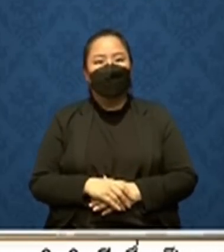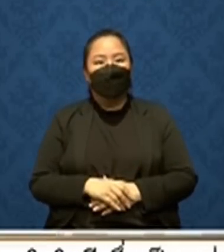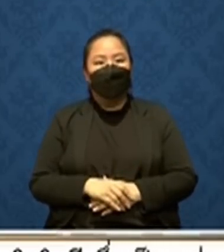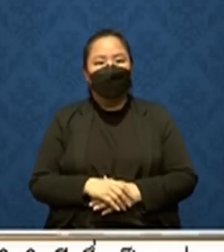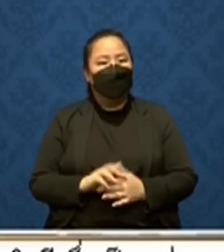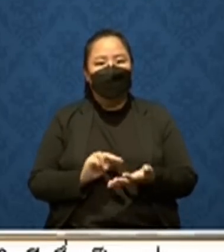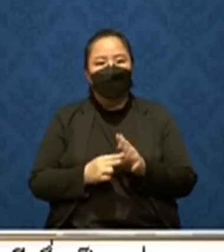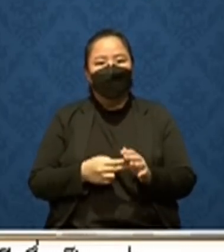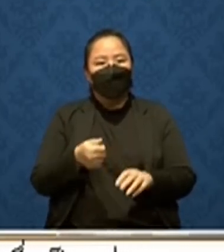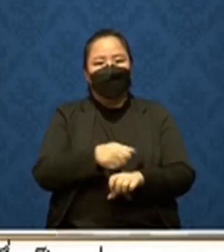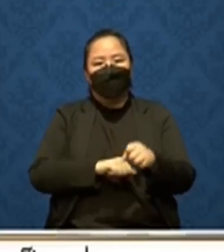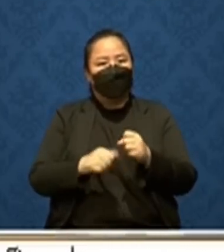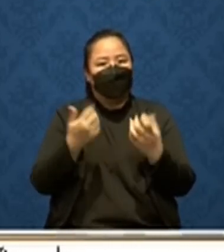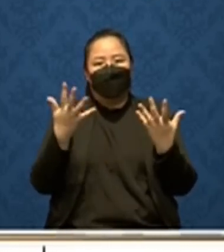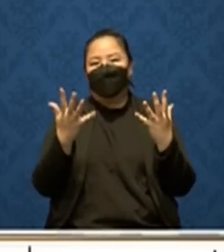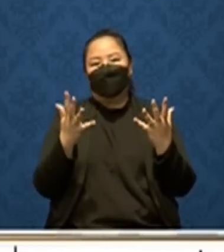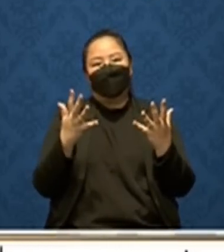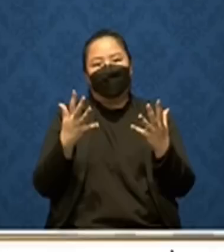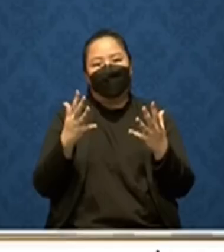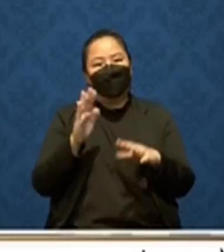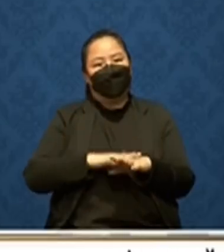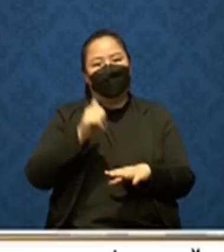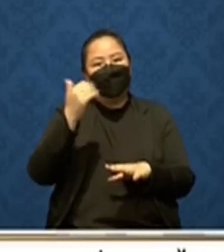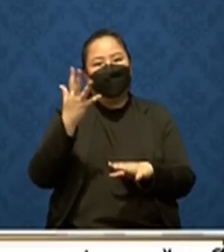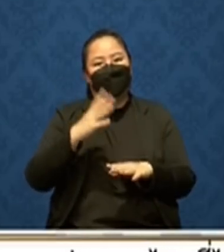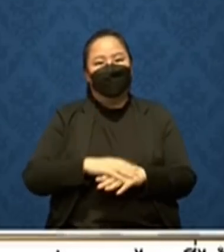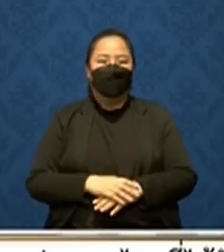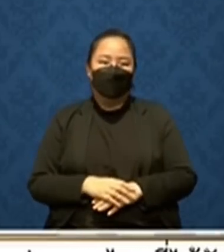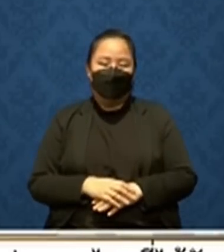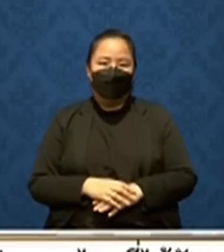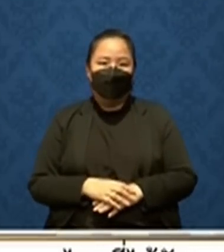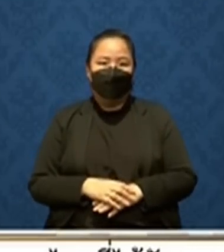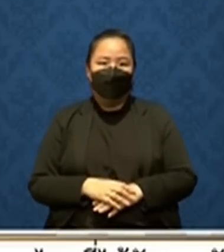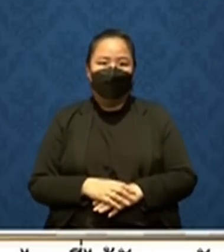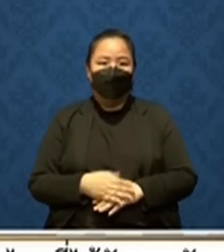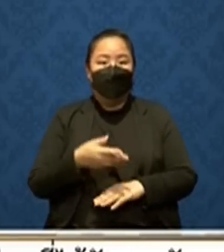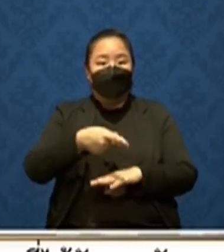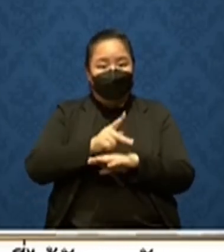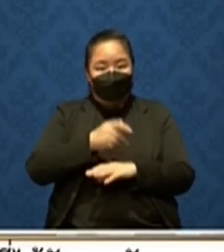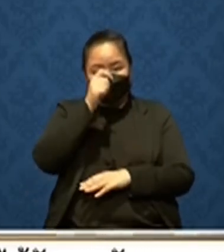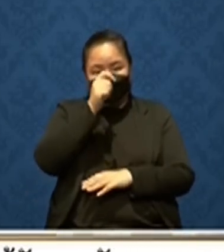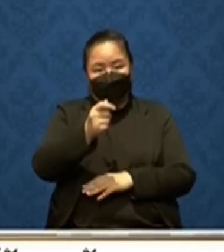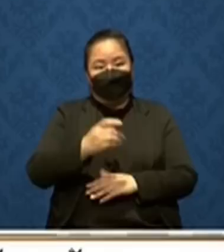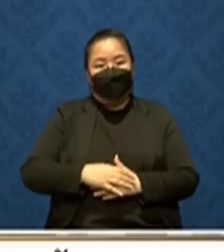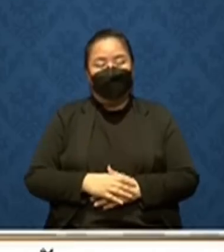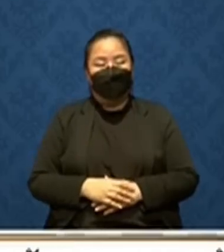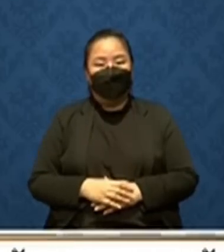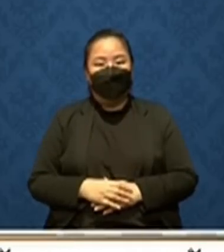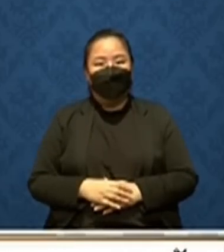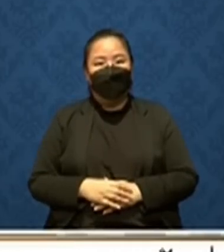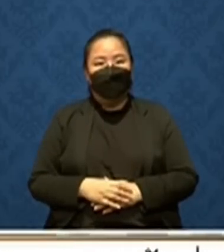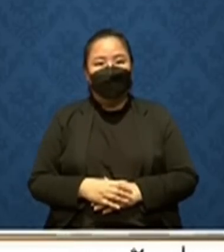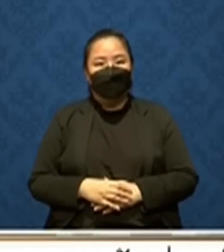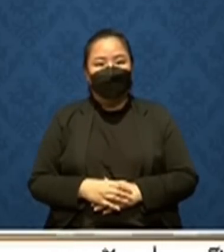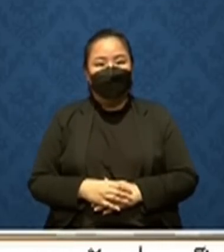ผู้ไร้ความสามารถของผู้นำคนนี้ถ้าไม่แบบธรรมดานี่ก็ลป.อัพทั่วโลกจาก